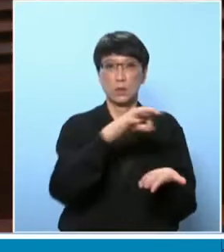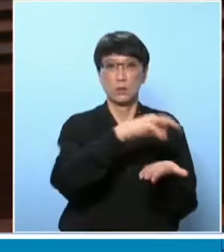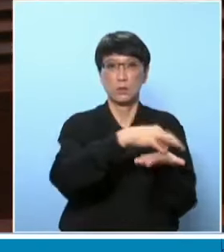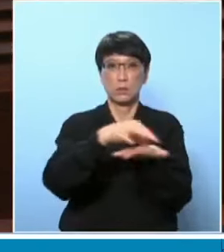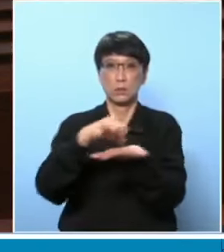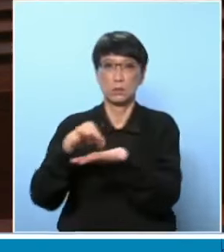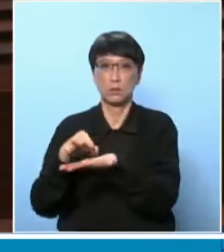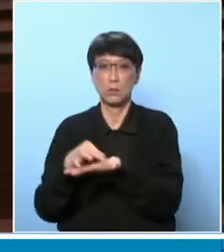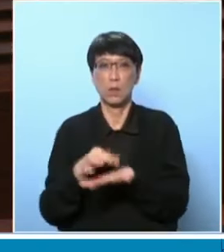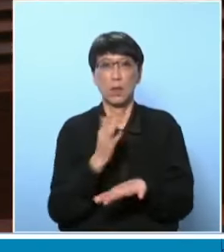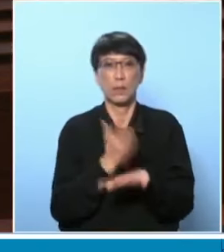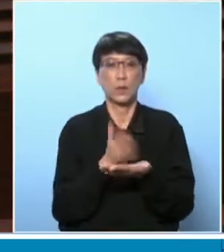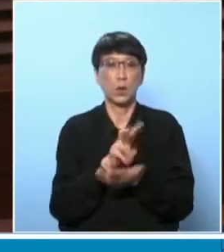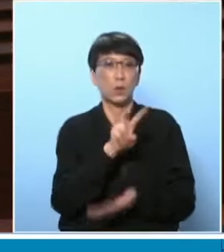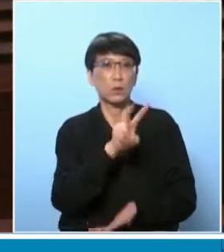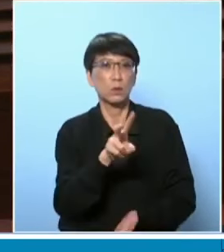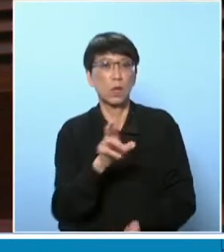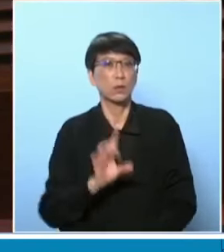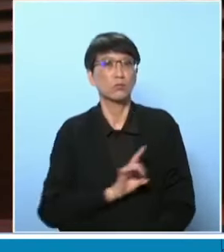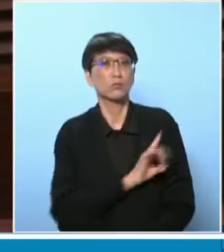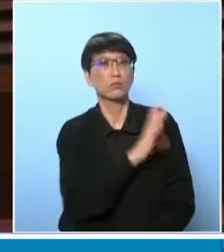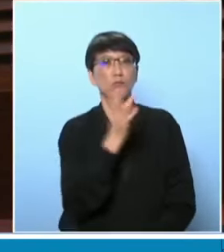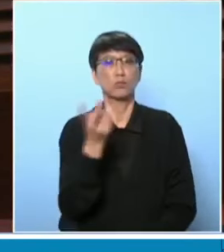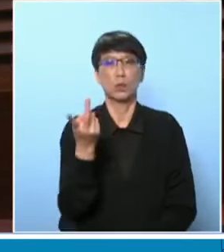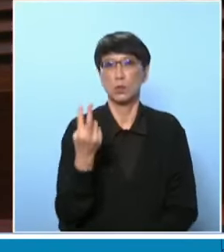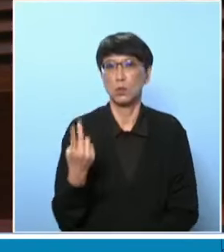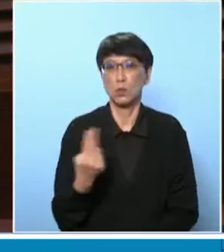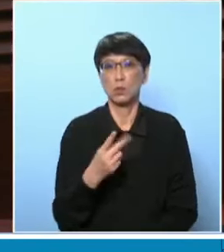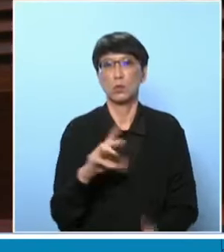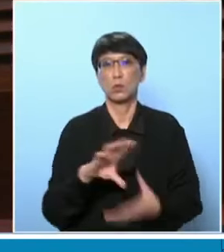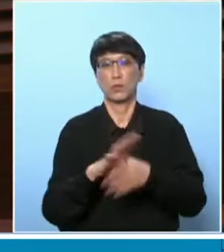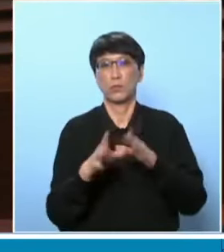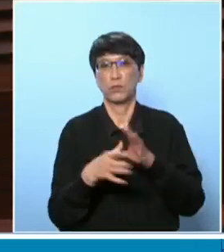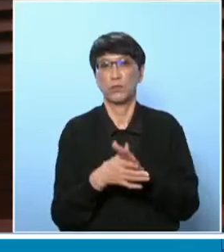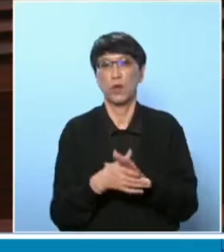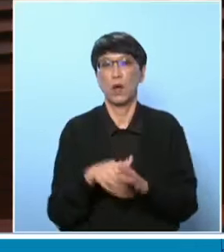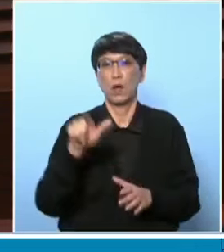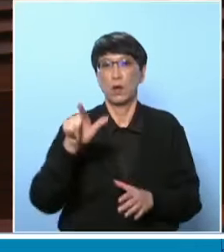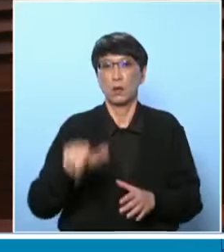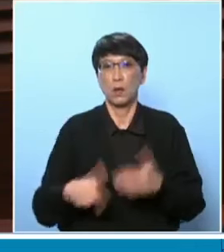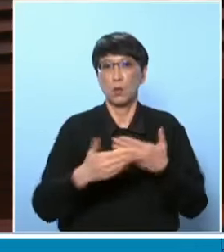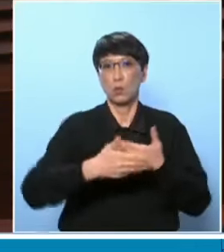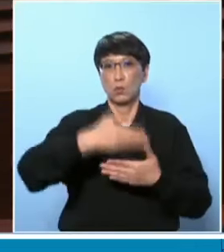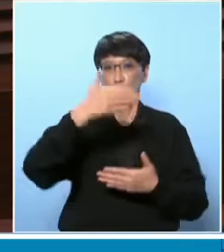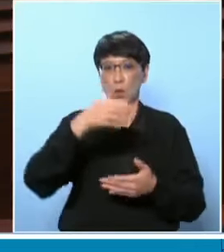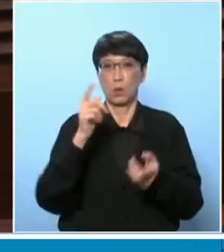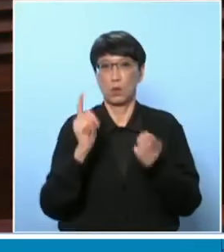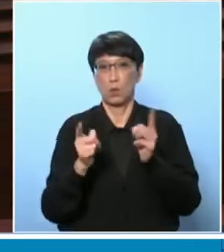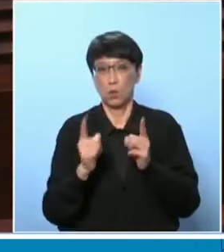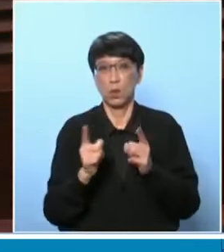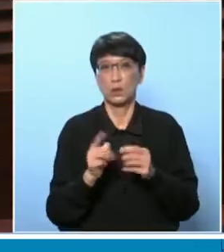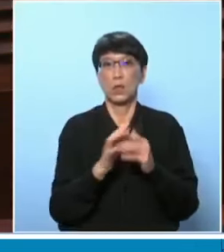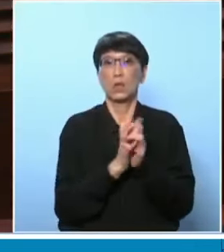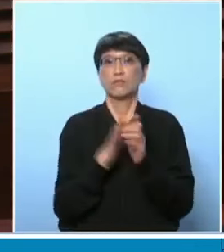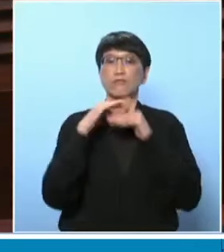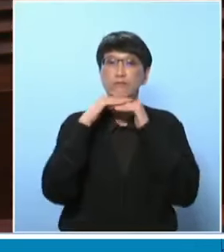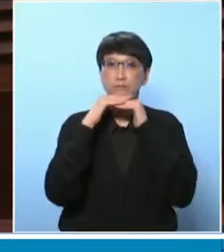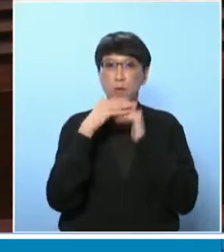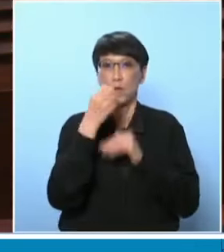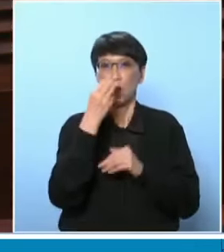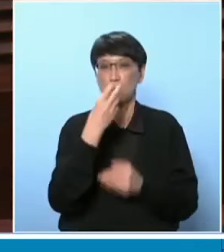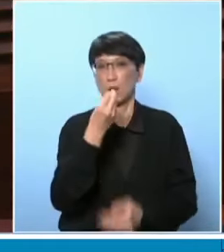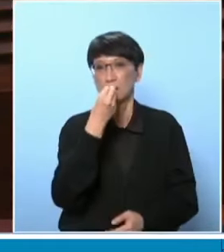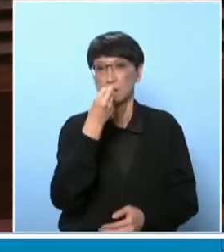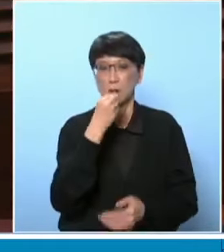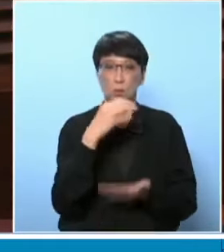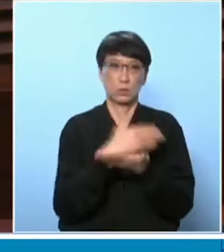區，或者睇有啲睇綠色，有啲可能睇啲文化古蹟，可能有啲去欣賞我哋喺香港嘅美